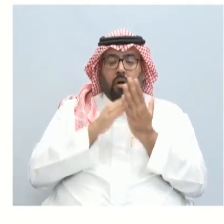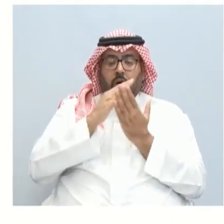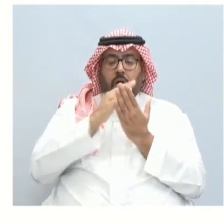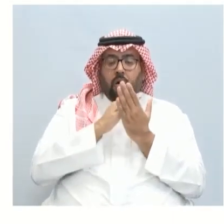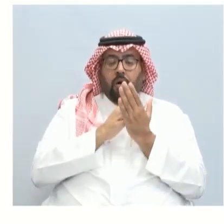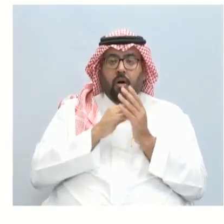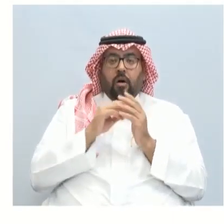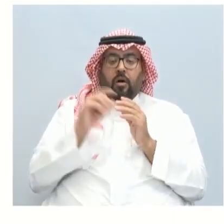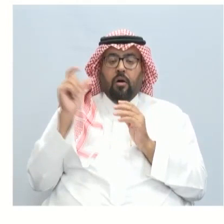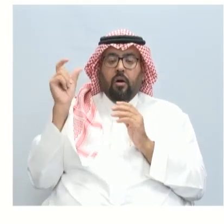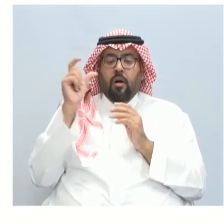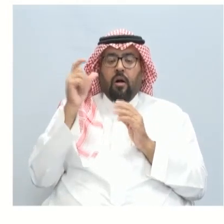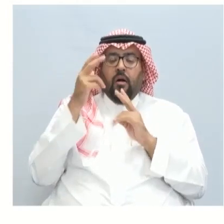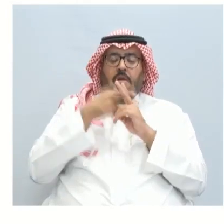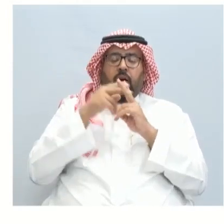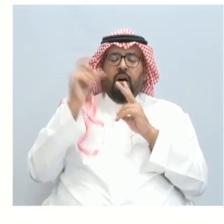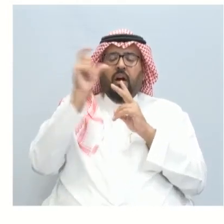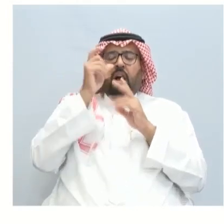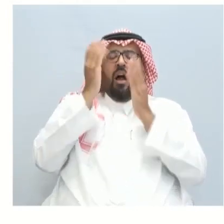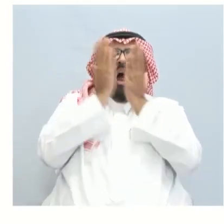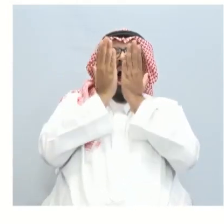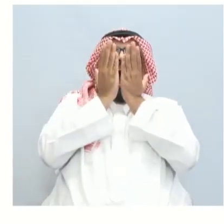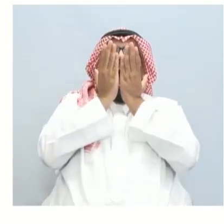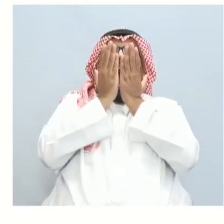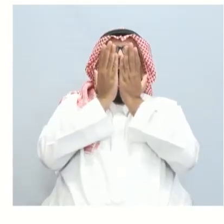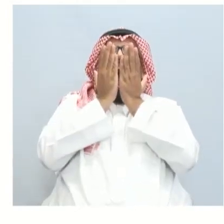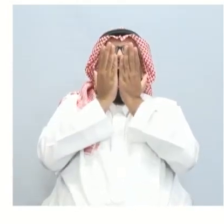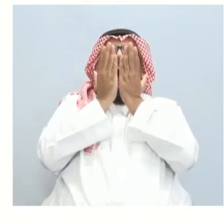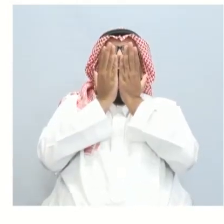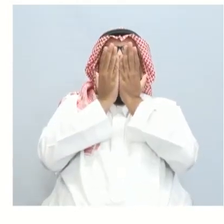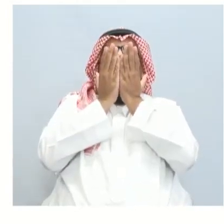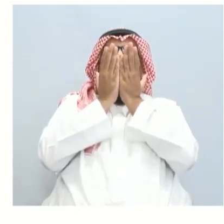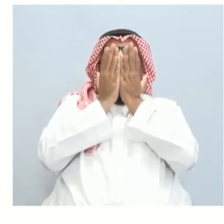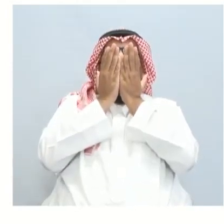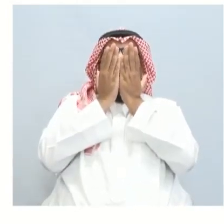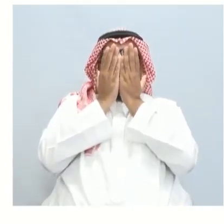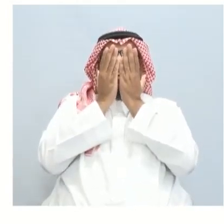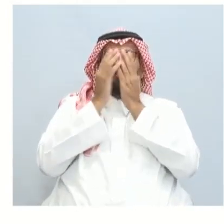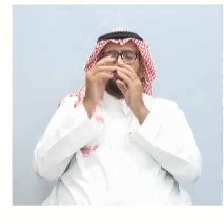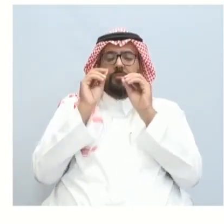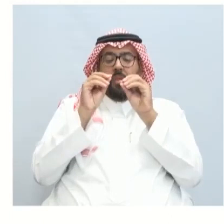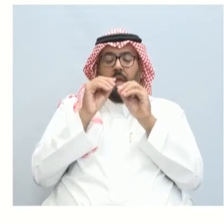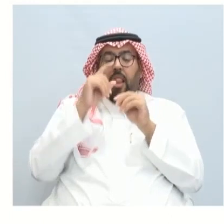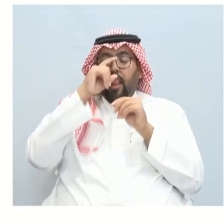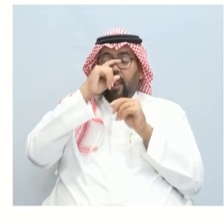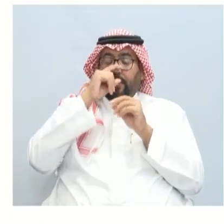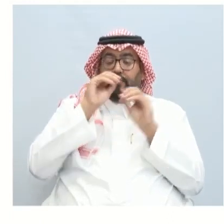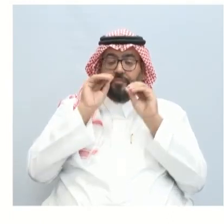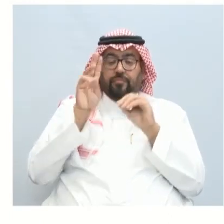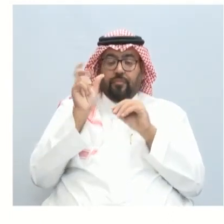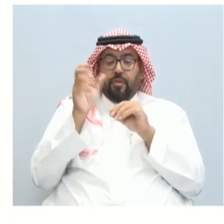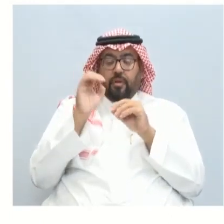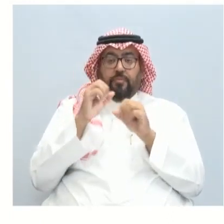للفصل لشهر والاعمال قصيره المذاهي التي لابد ان تنجز